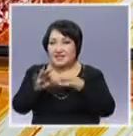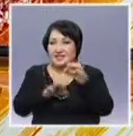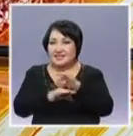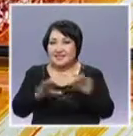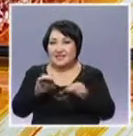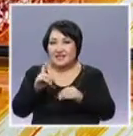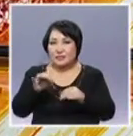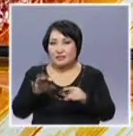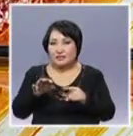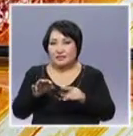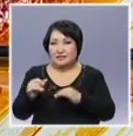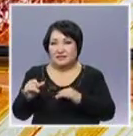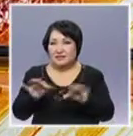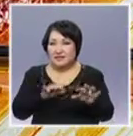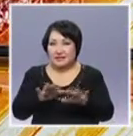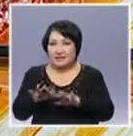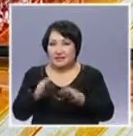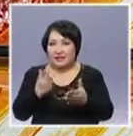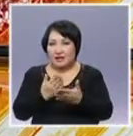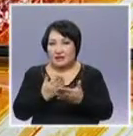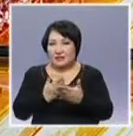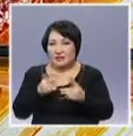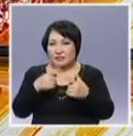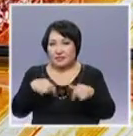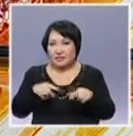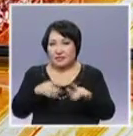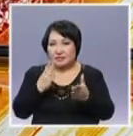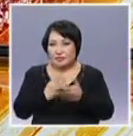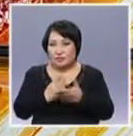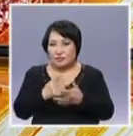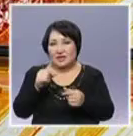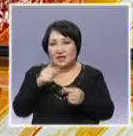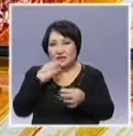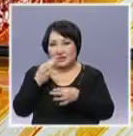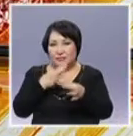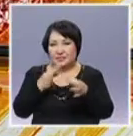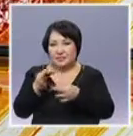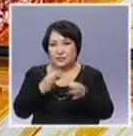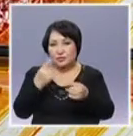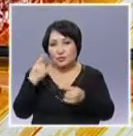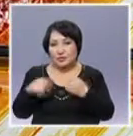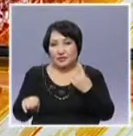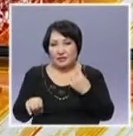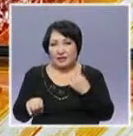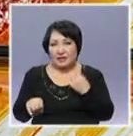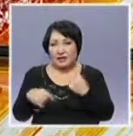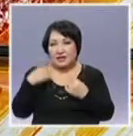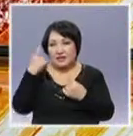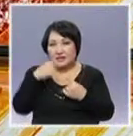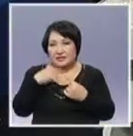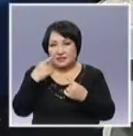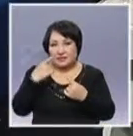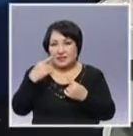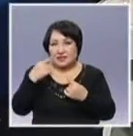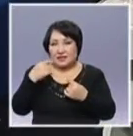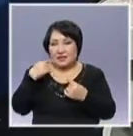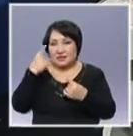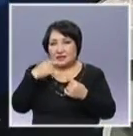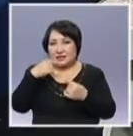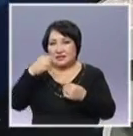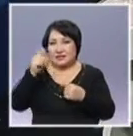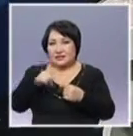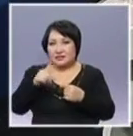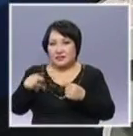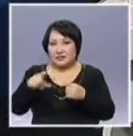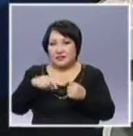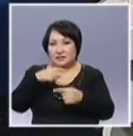бар. Енді ол оның әңгімесі бөлік. Жалпы осы жеке кәсіпкерлерден түсетін салық